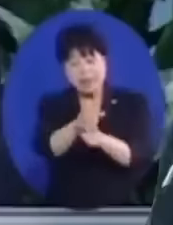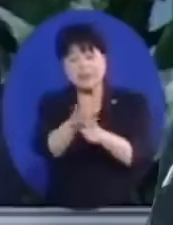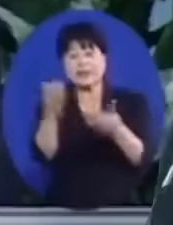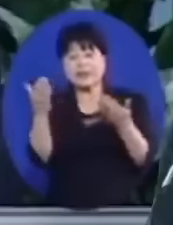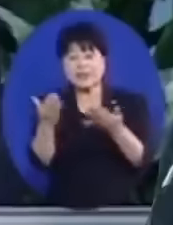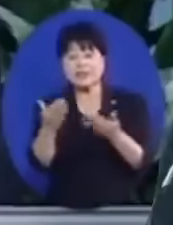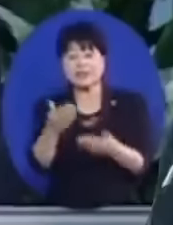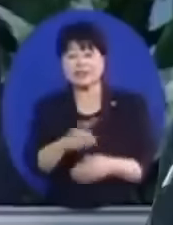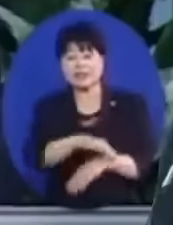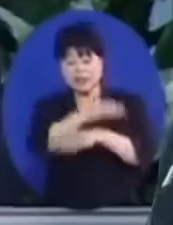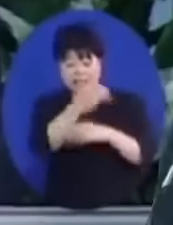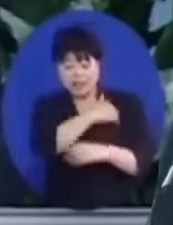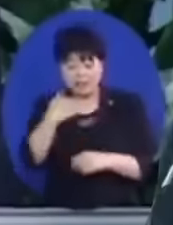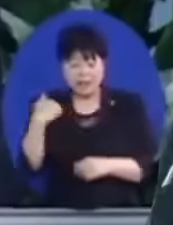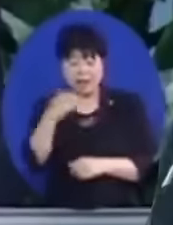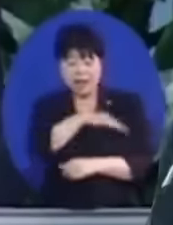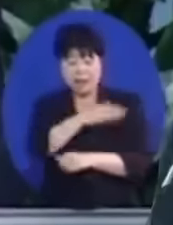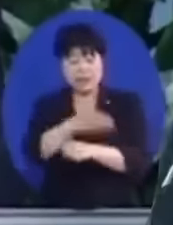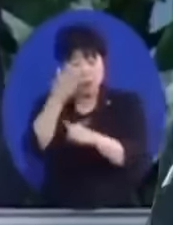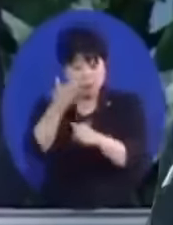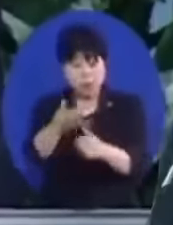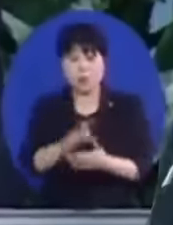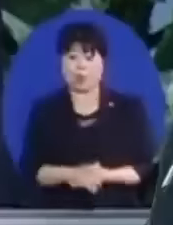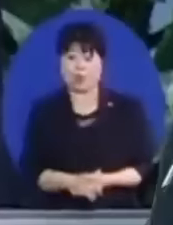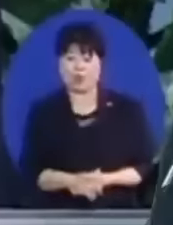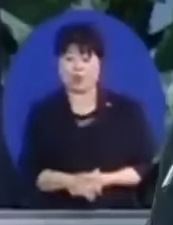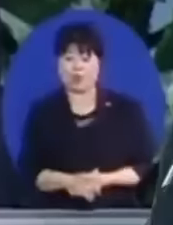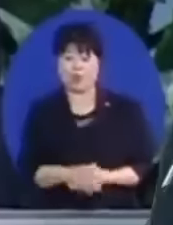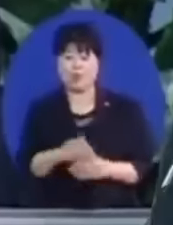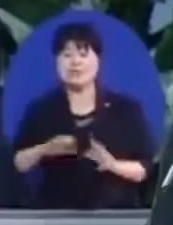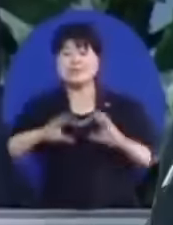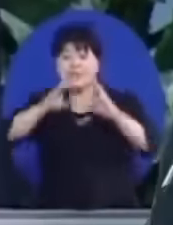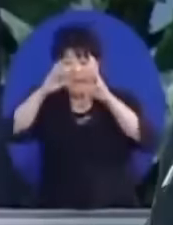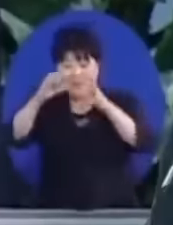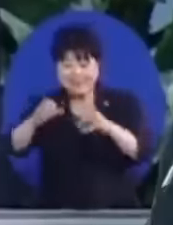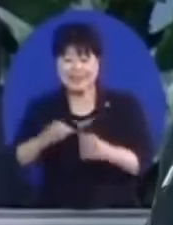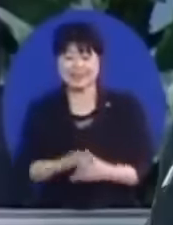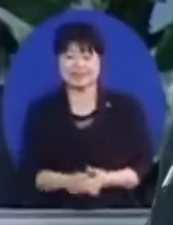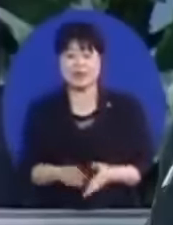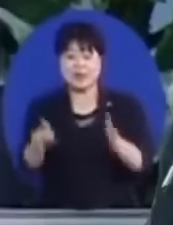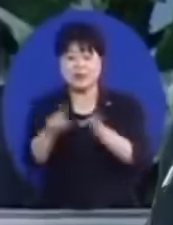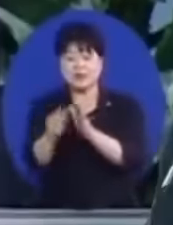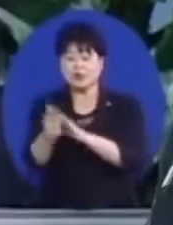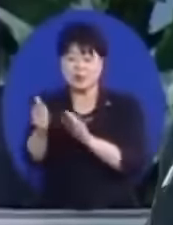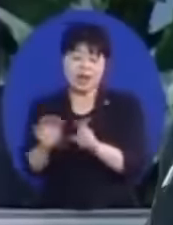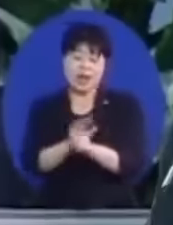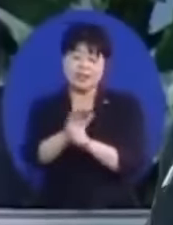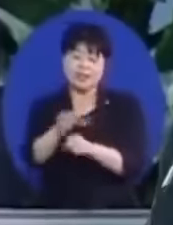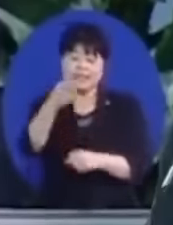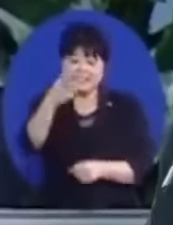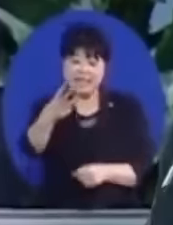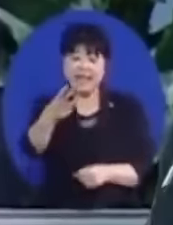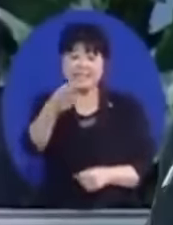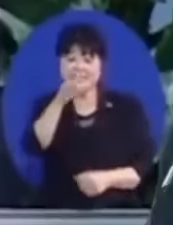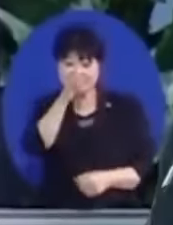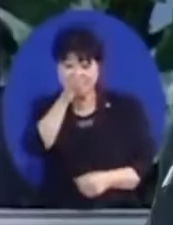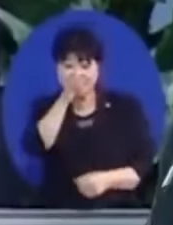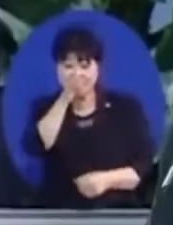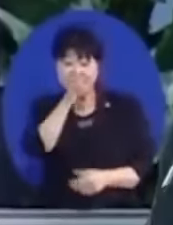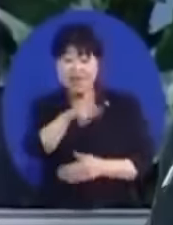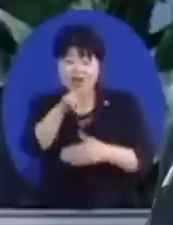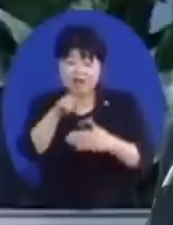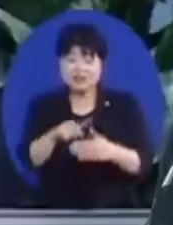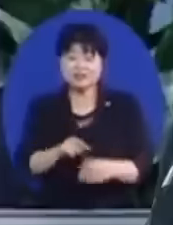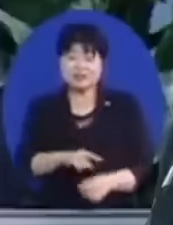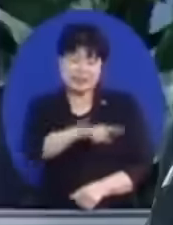일을 다할 수 있는 능력을 허락해 주는 것입니다. 우리가 이 세상에서 믿음, 소망, 사랑 세 가지가 늘 있을 것인데 그